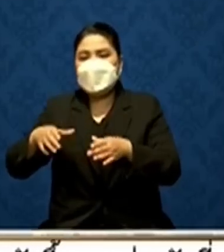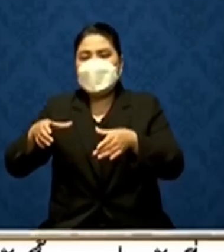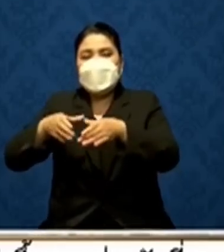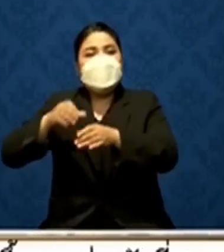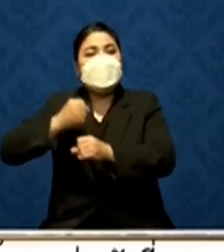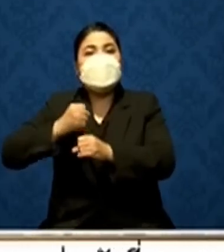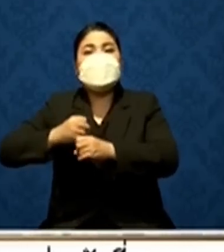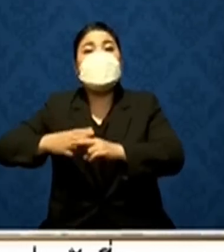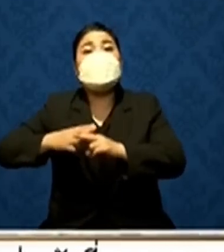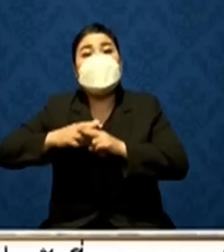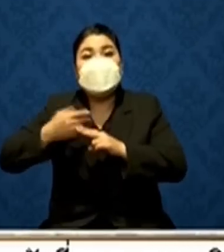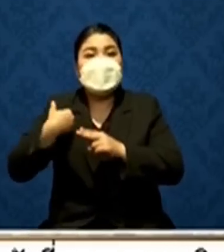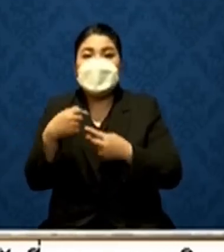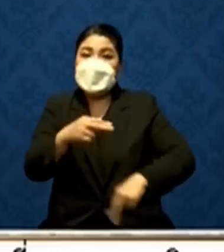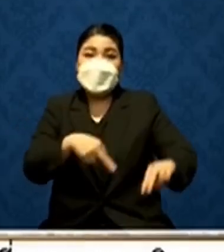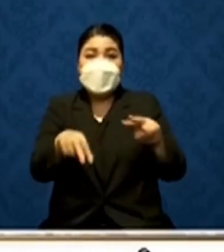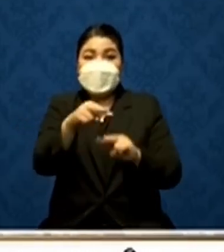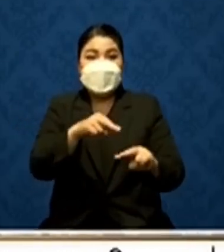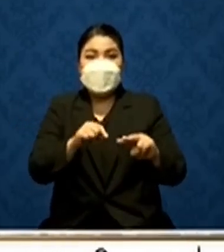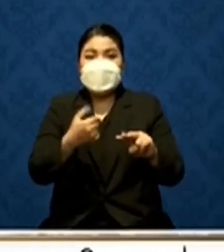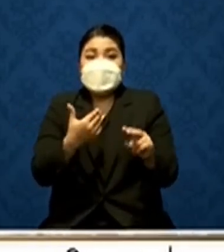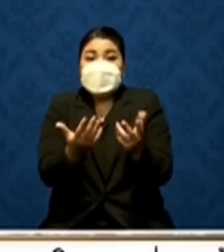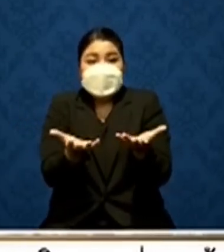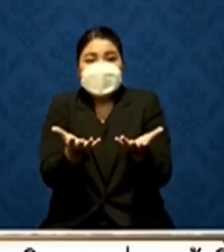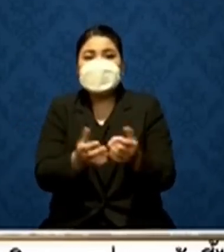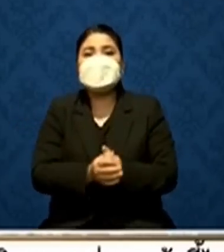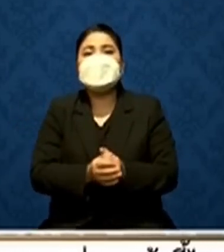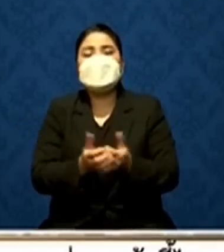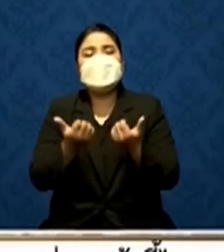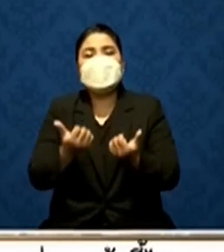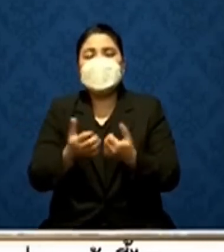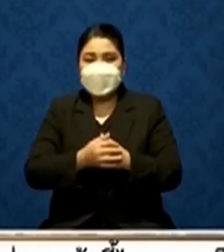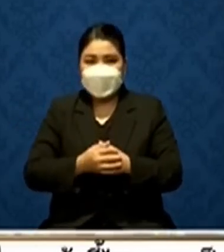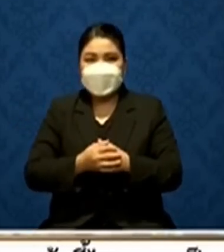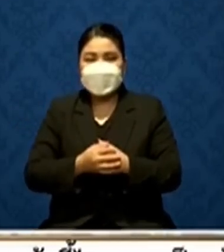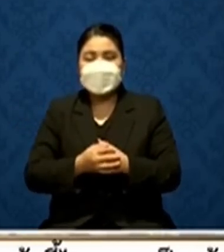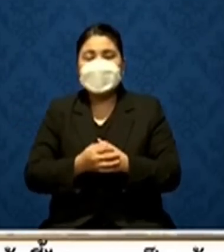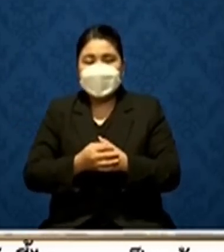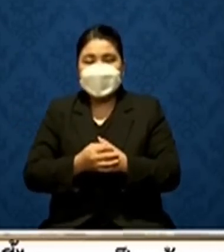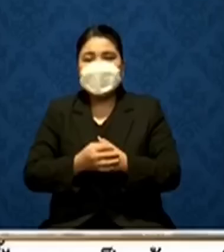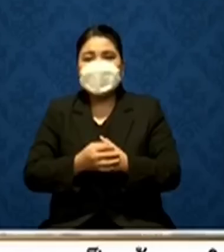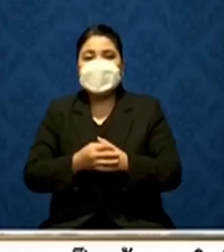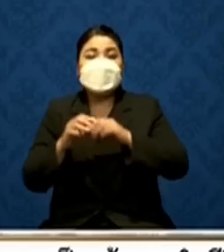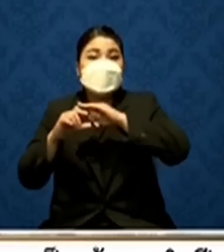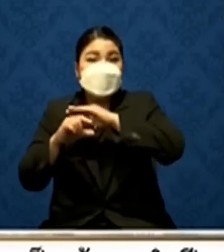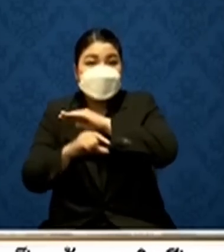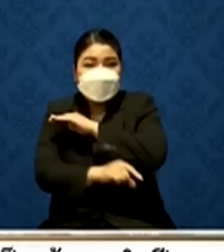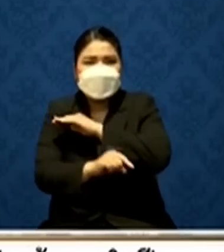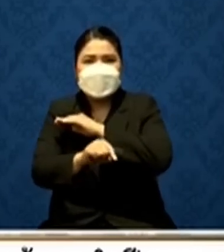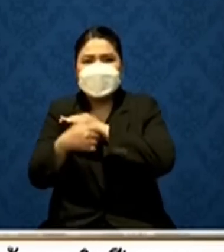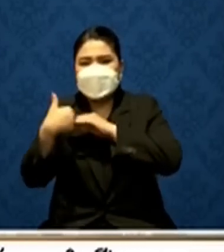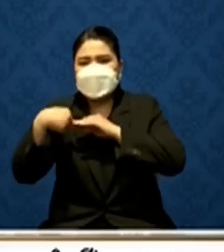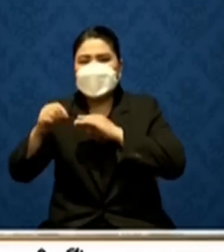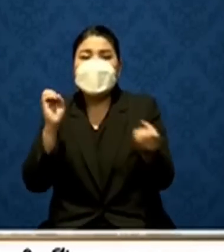ไม่ดำในการตรวจสอบระงับยับยั้งดีและป้องกันการทุจริตจนทำให้เกิดความเสียหายแก่ราชการ